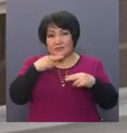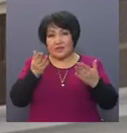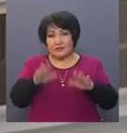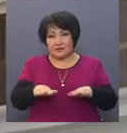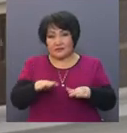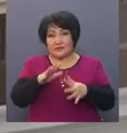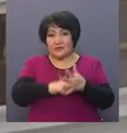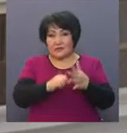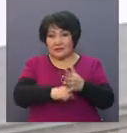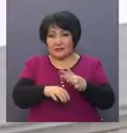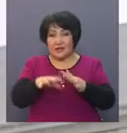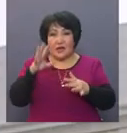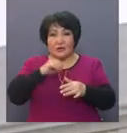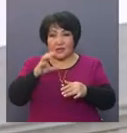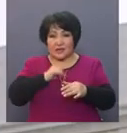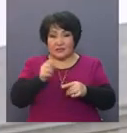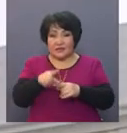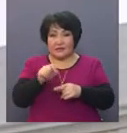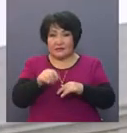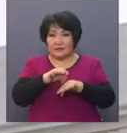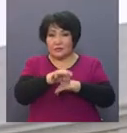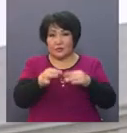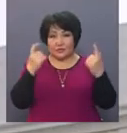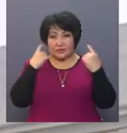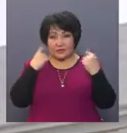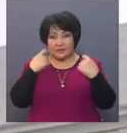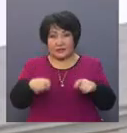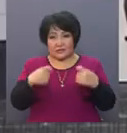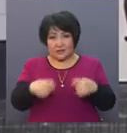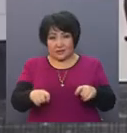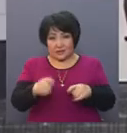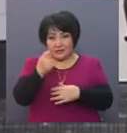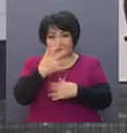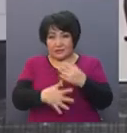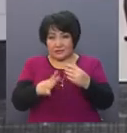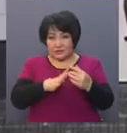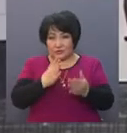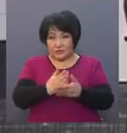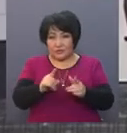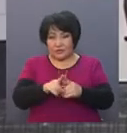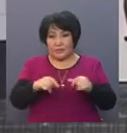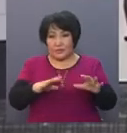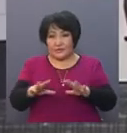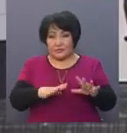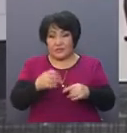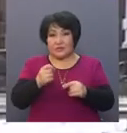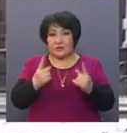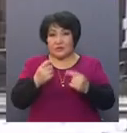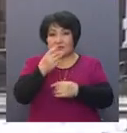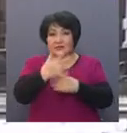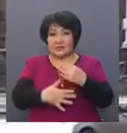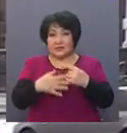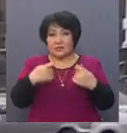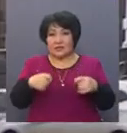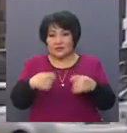мекеме ұрланған алтын бұйымдарды саудалайтын ордаға айналып отыр. Сонымен қатар базар мен үлкен сауда орталықтарын қадағалайтын күзет